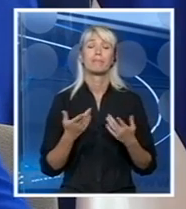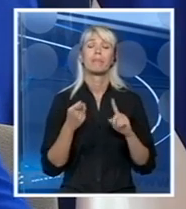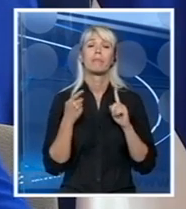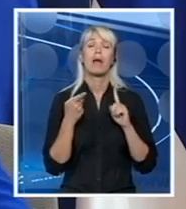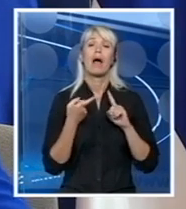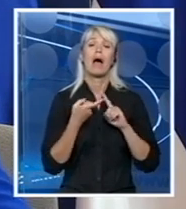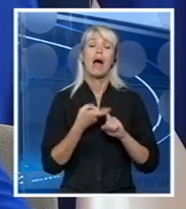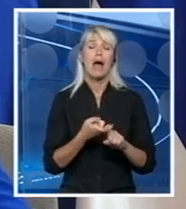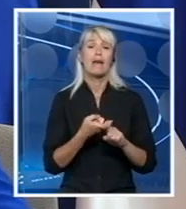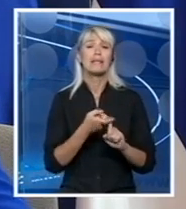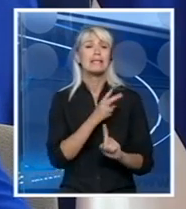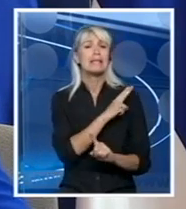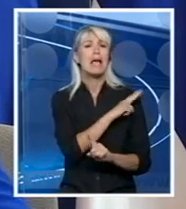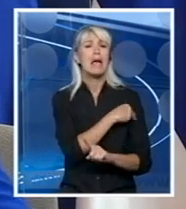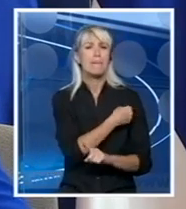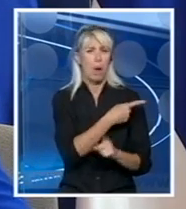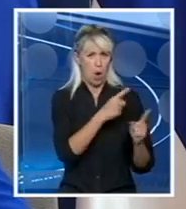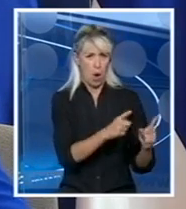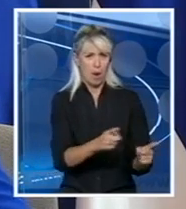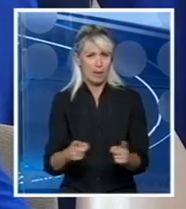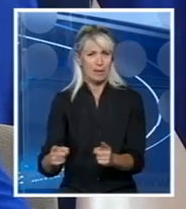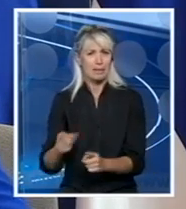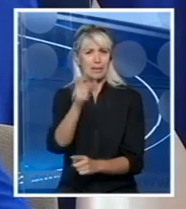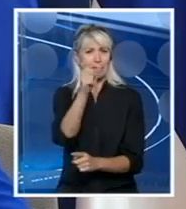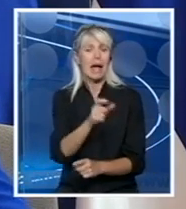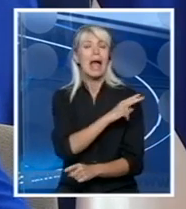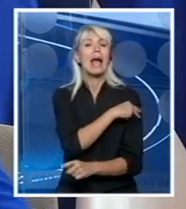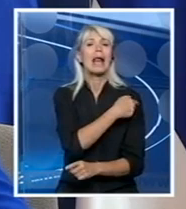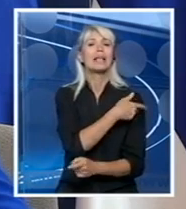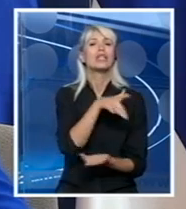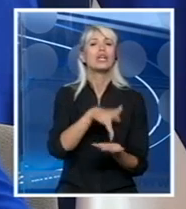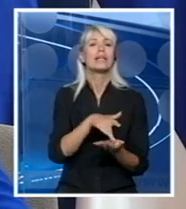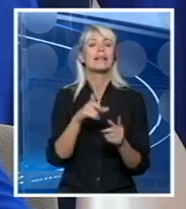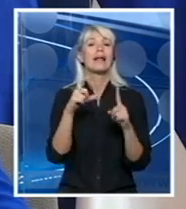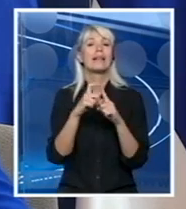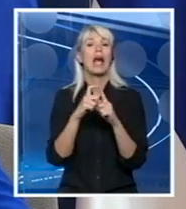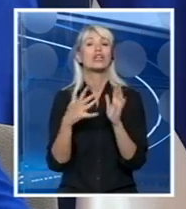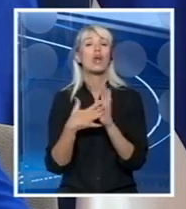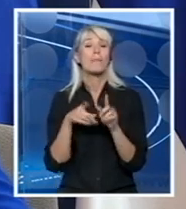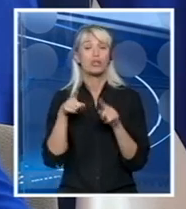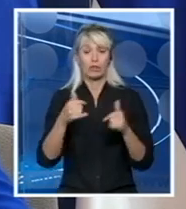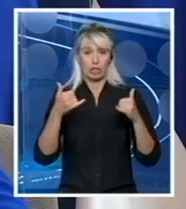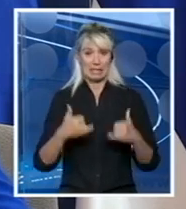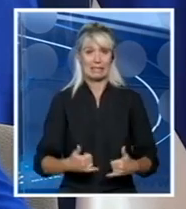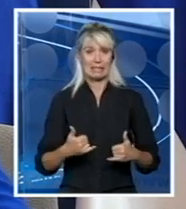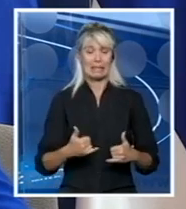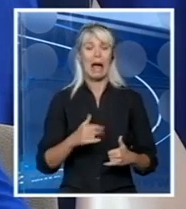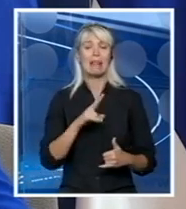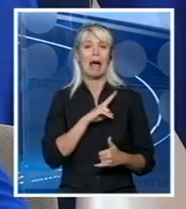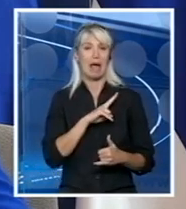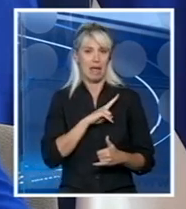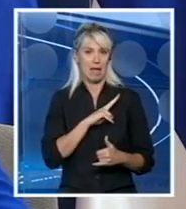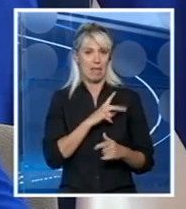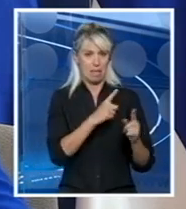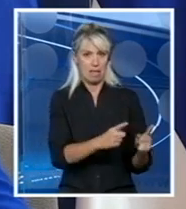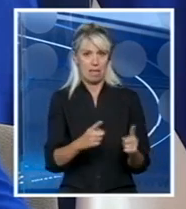Kada su u pitanju hospitalizovane osobe, u kliničko-bolničkom centru dr. Dragiša Mišović u ovom momentu hospitalizovano